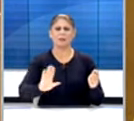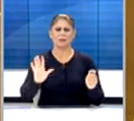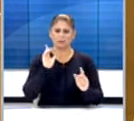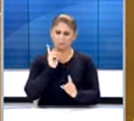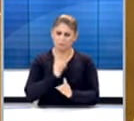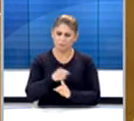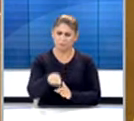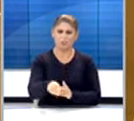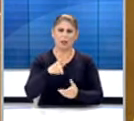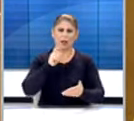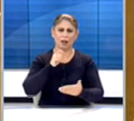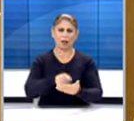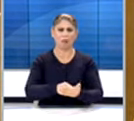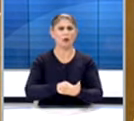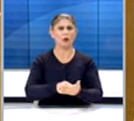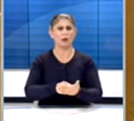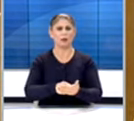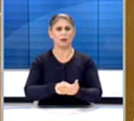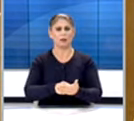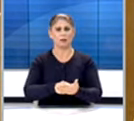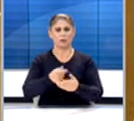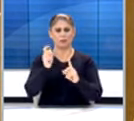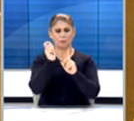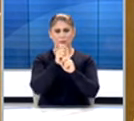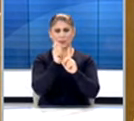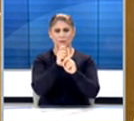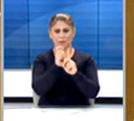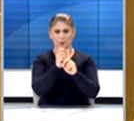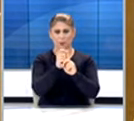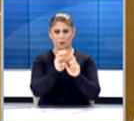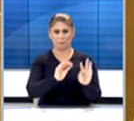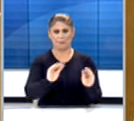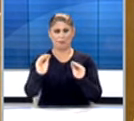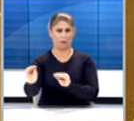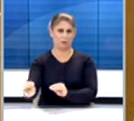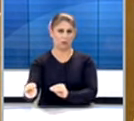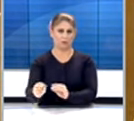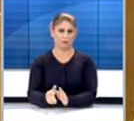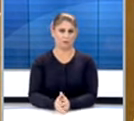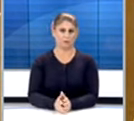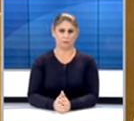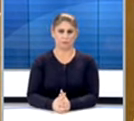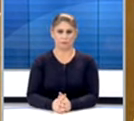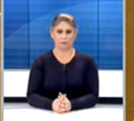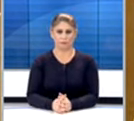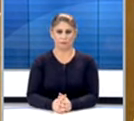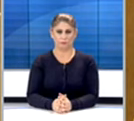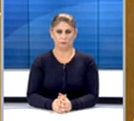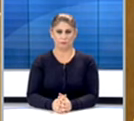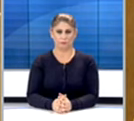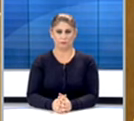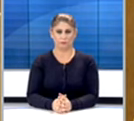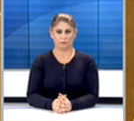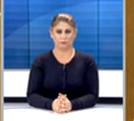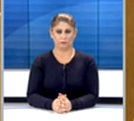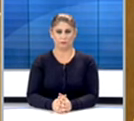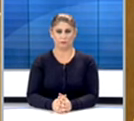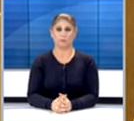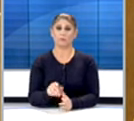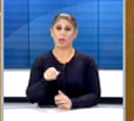την αγορά της ψηφιακής μετάβασης. Και ξέρετε, αυτή